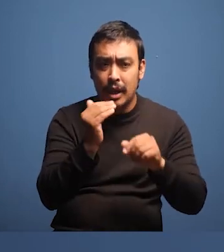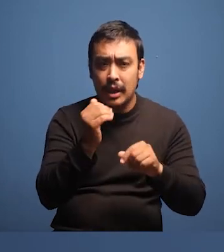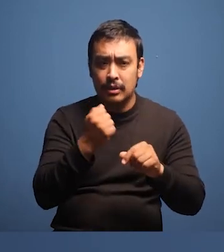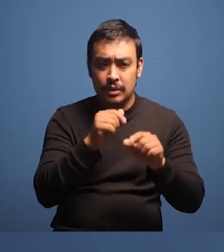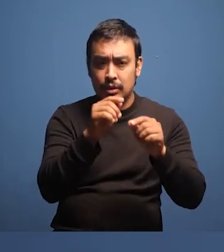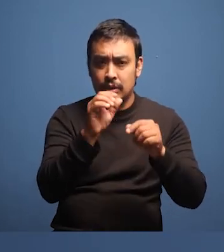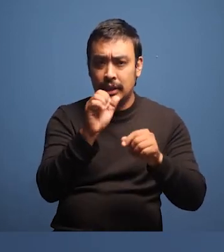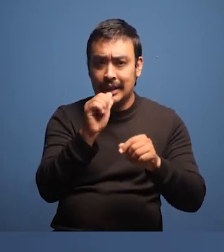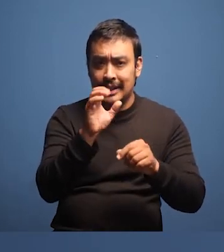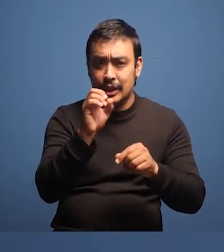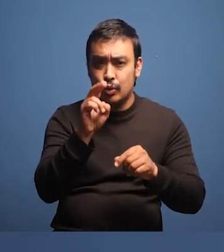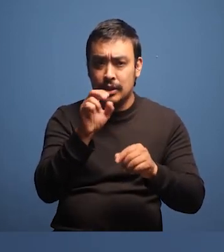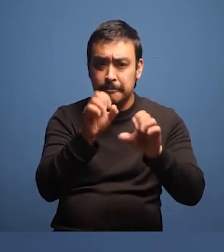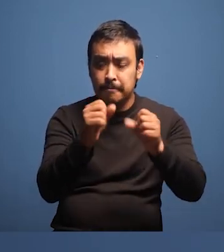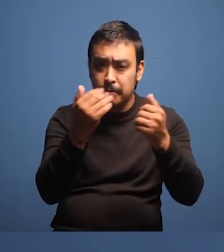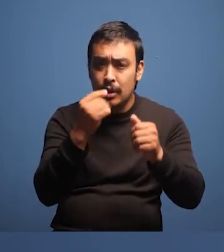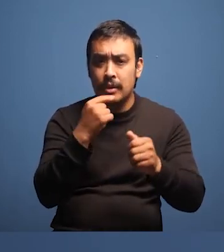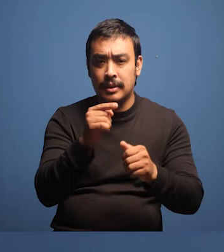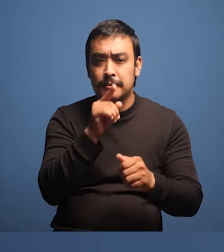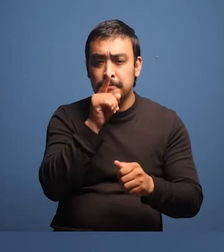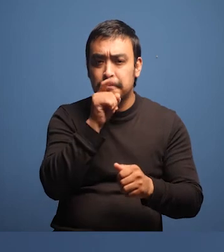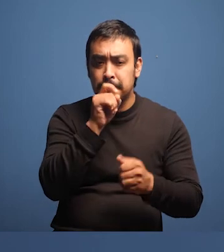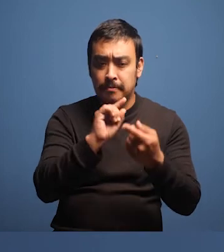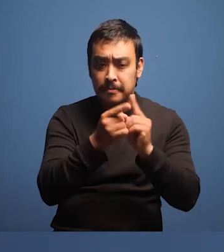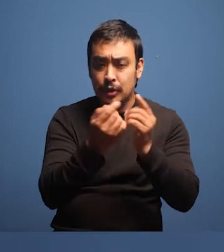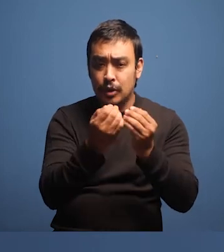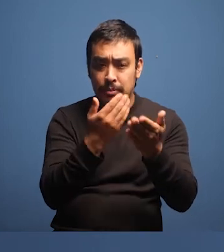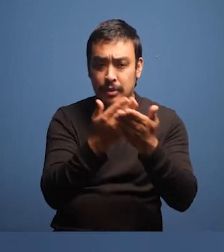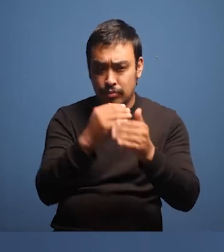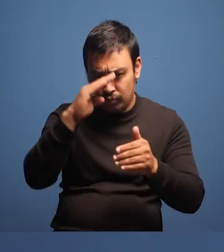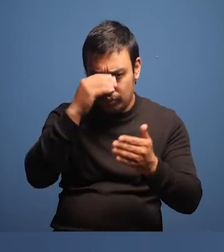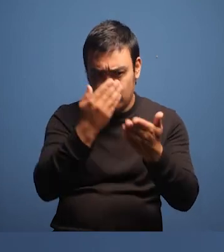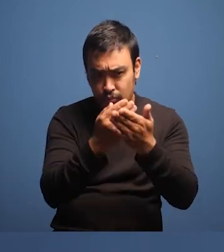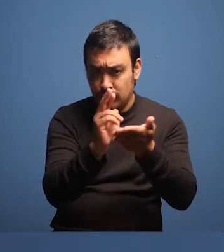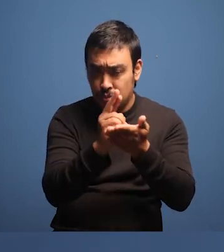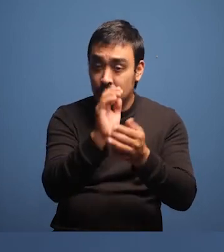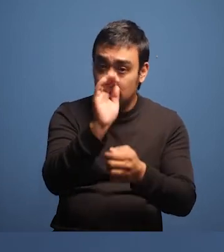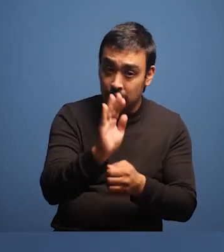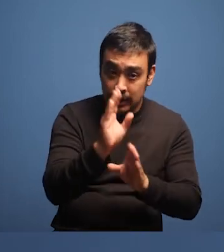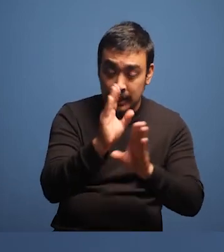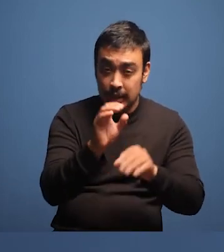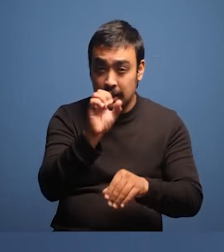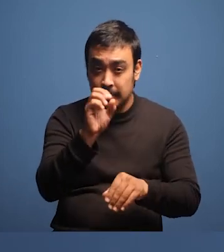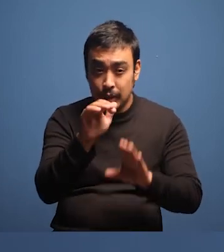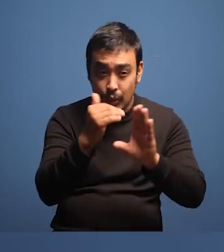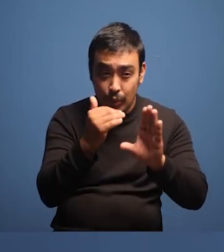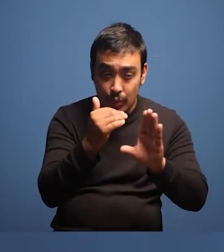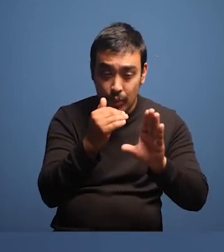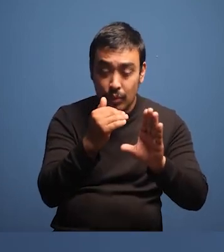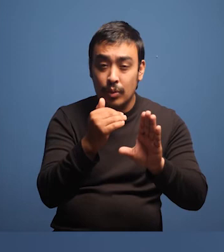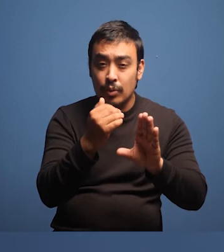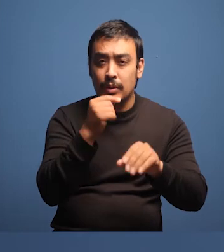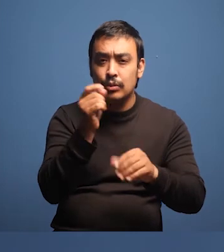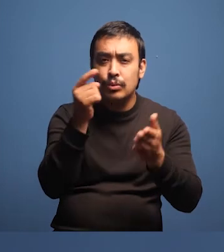भने तपाईँले ह्याक हुने बित्तिकै त पासवर्डहरू चेन्ज गर्ने रिपोर्टिङहरू गर्न सक्नुहुन्छ भने, यदि कसैले तपाईँलाई त्यस्तो म्यासेजेसहरू गरिरहनु भएको छ भने तपाईँको